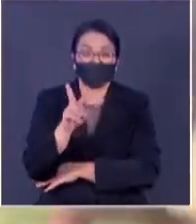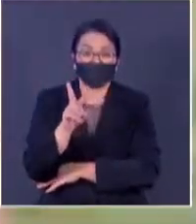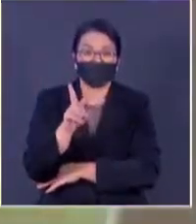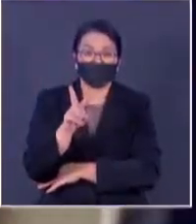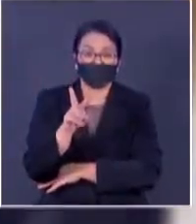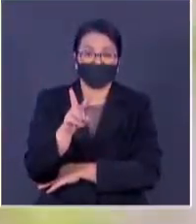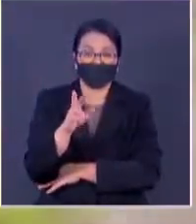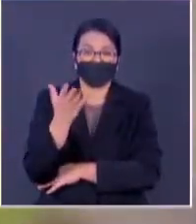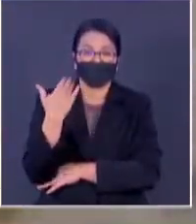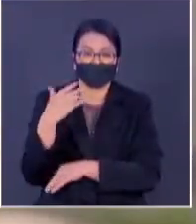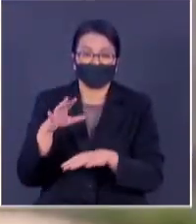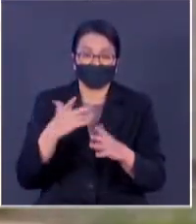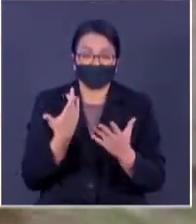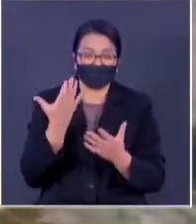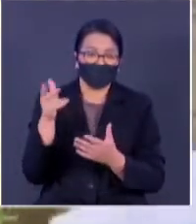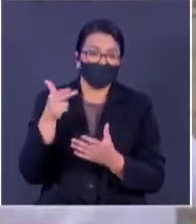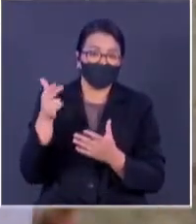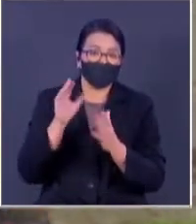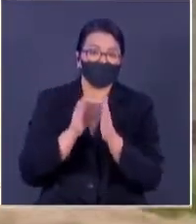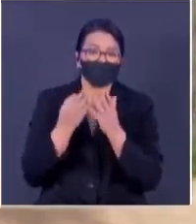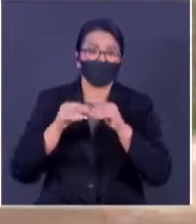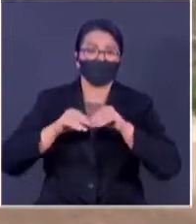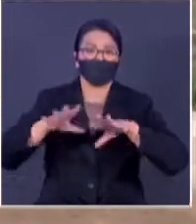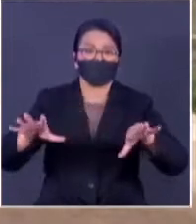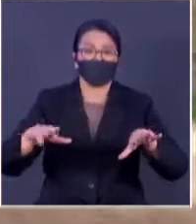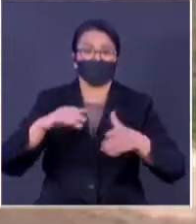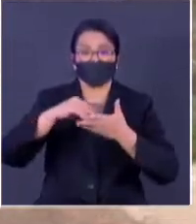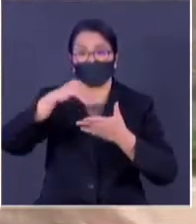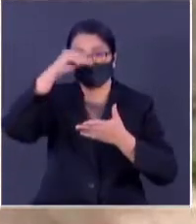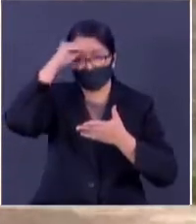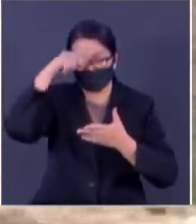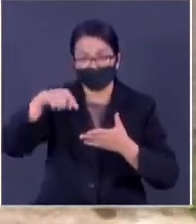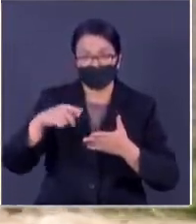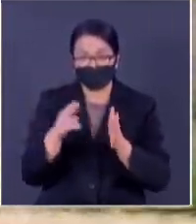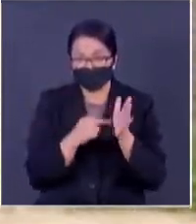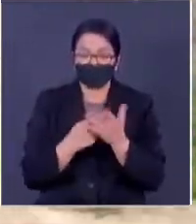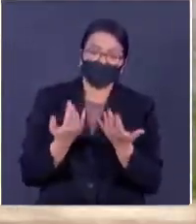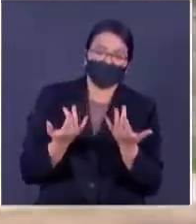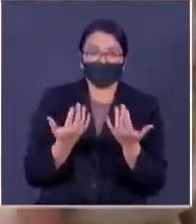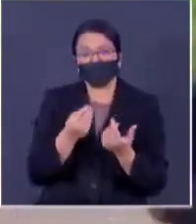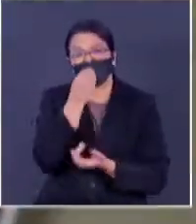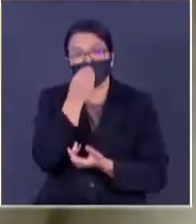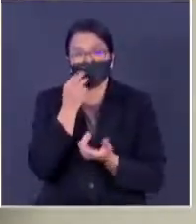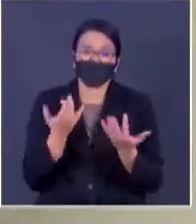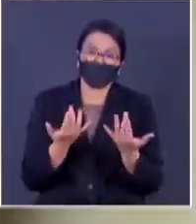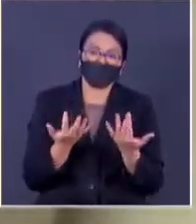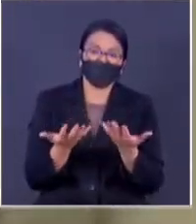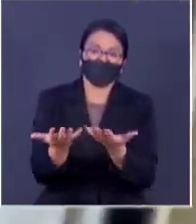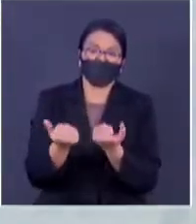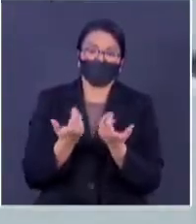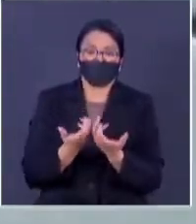าเขาก็ได้มีการโพสต์คลิปนะคะที่เด็กๆนักเรียนบนดอยทางภาคเหนือวิ่งมารอรับเสบียงอาหารแบบนี้เลยค่ะคุณผู้ช